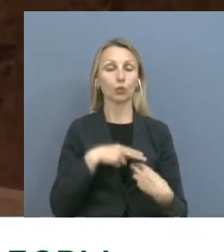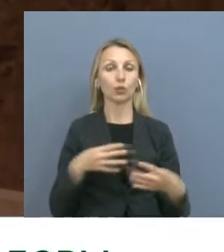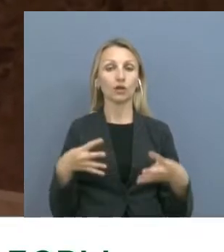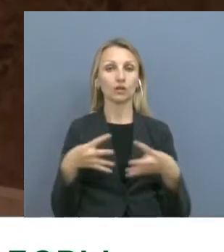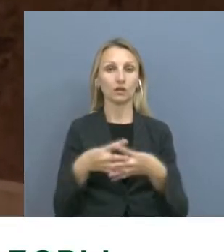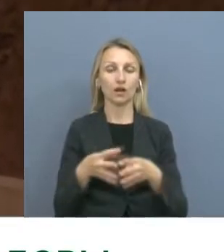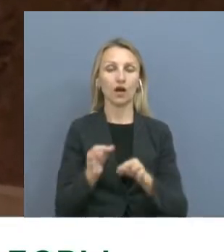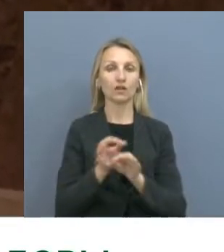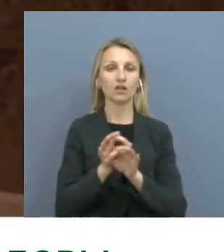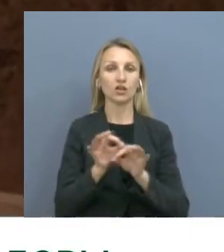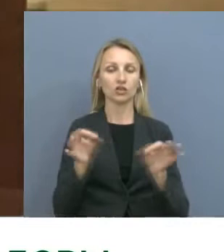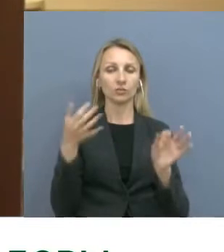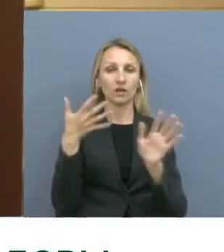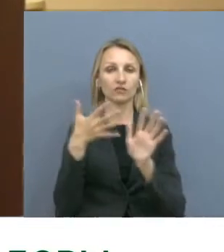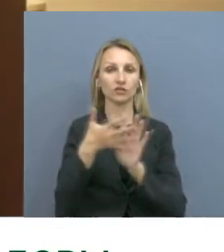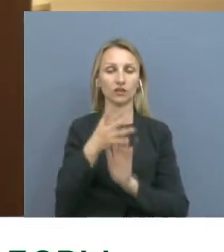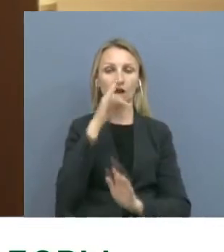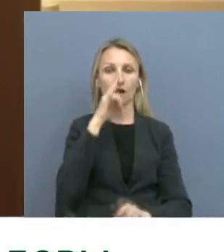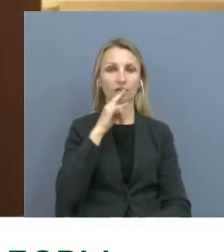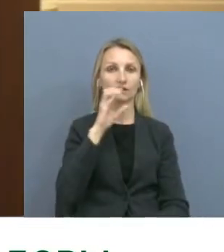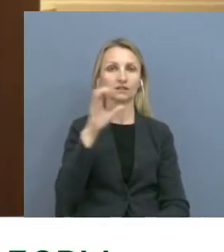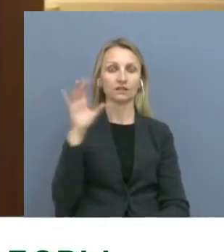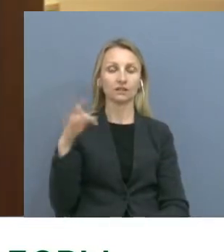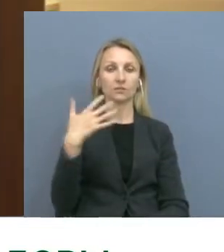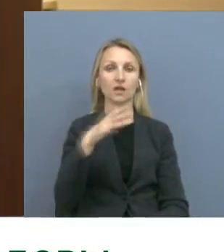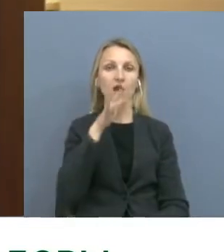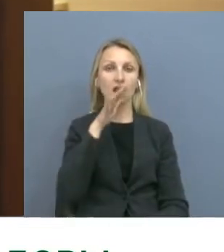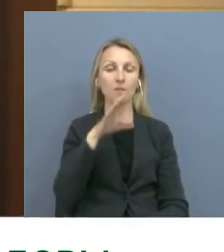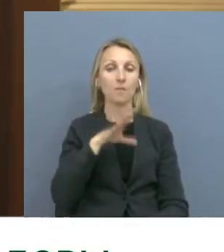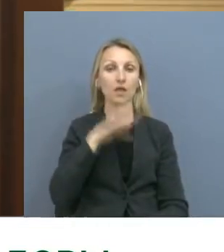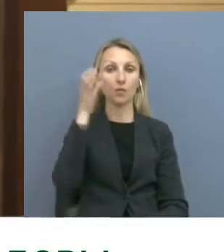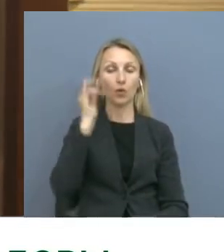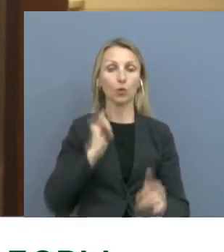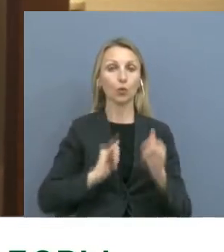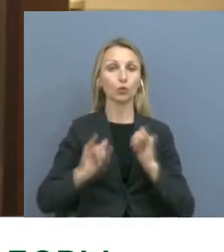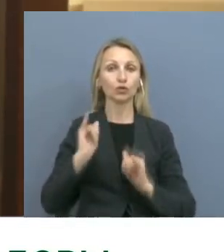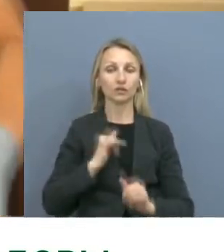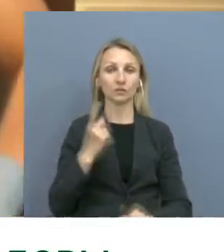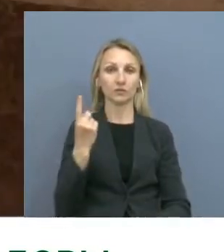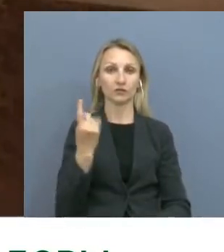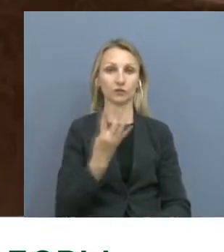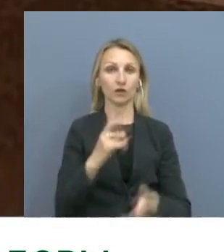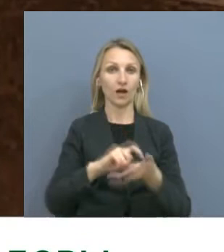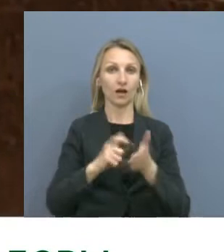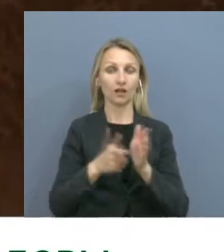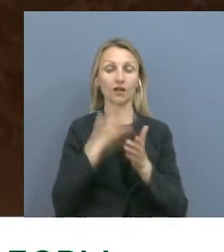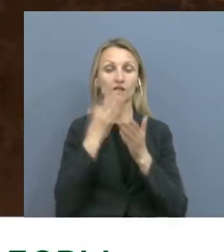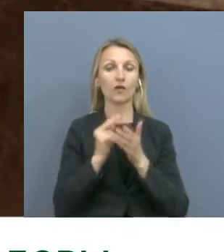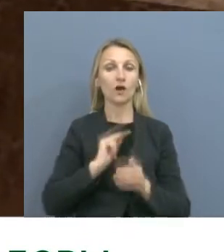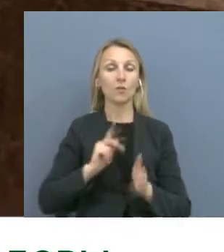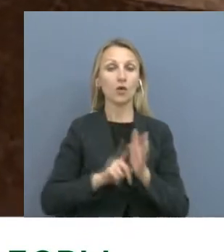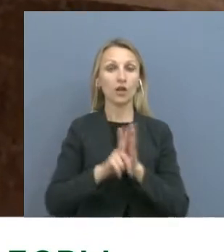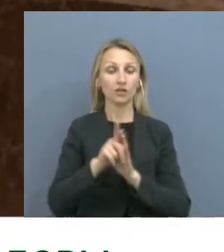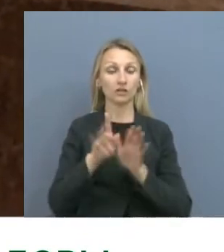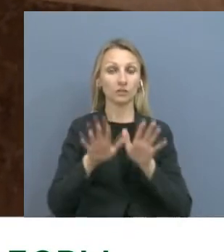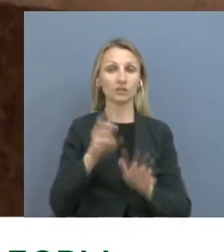отличник просвещения Казахской ССР. 50 лет посвятила образованию. Как учитель начальных классов, она начинала свою деятельность по распределению в